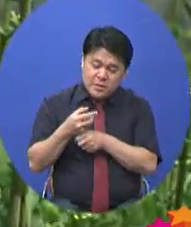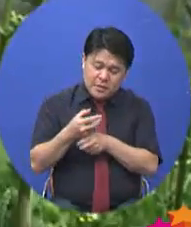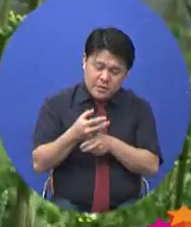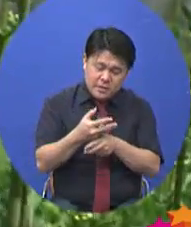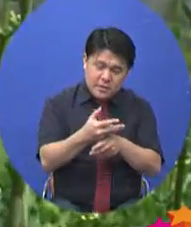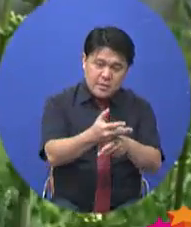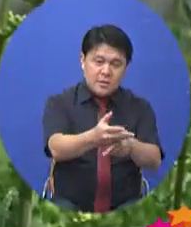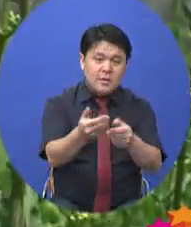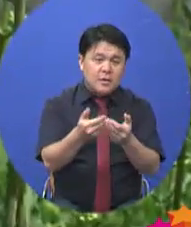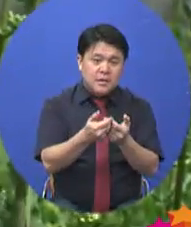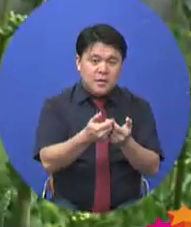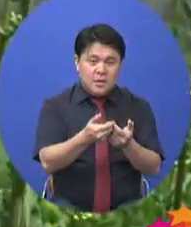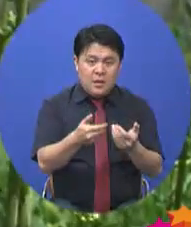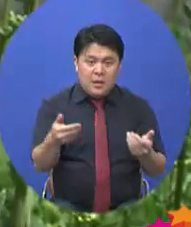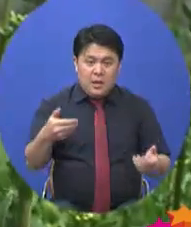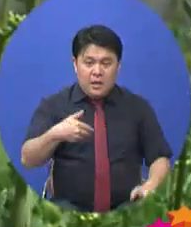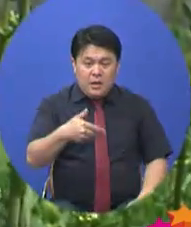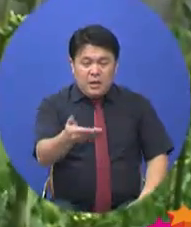한양철이